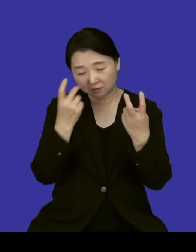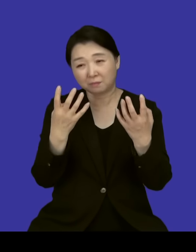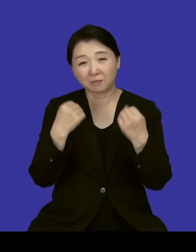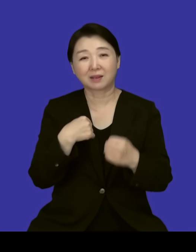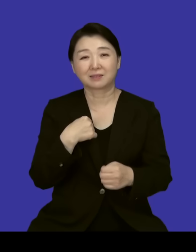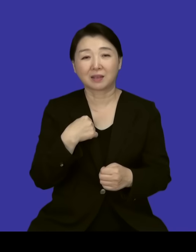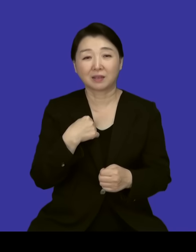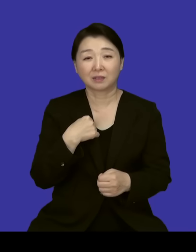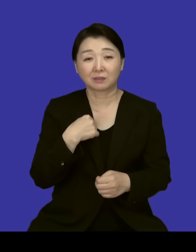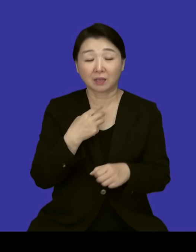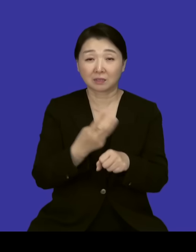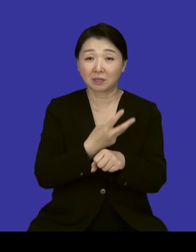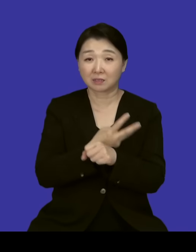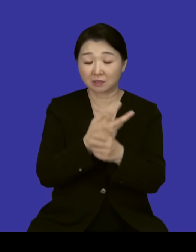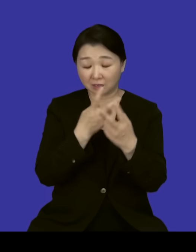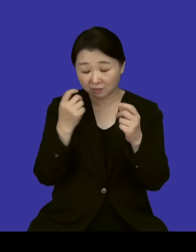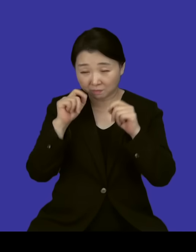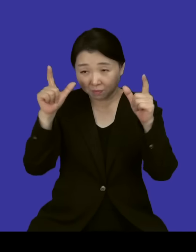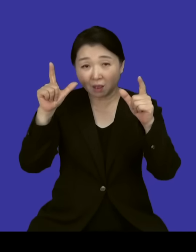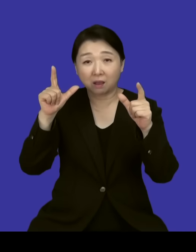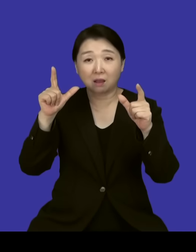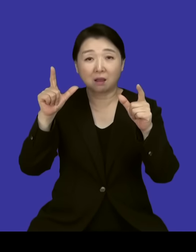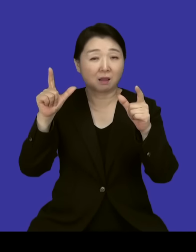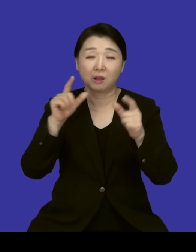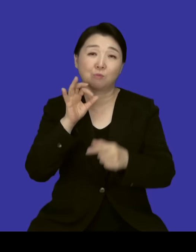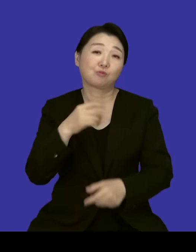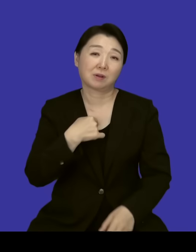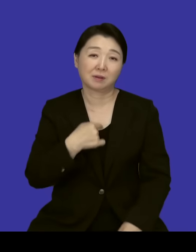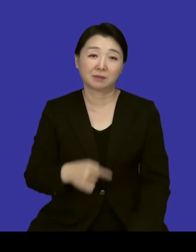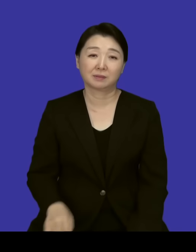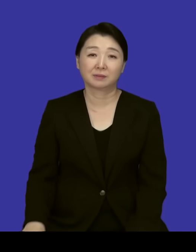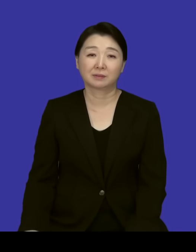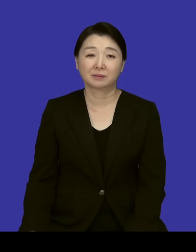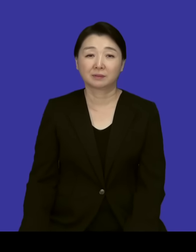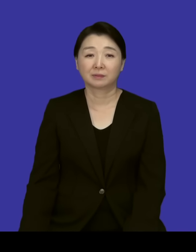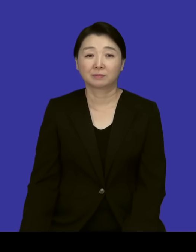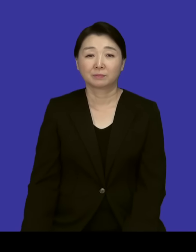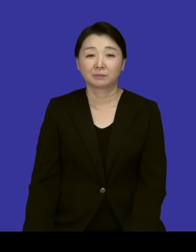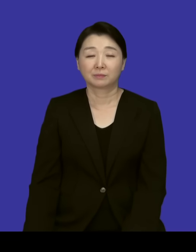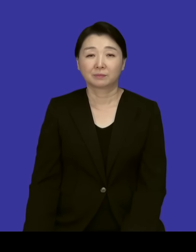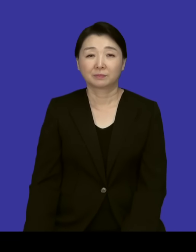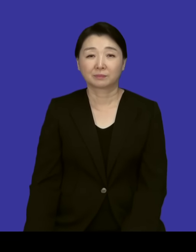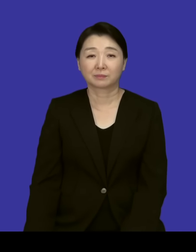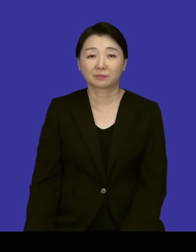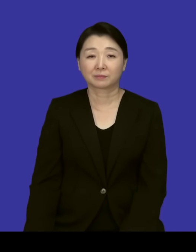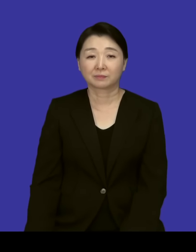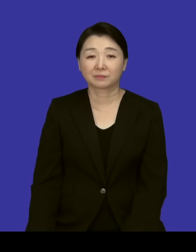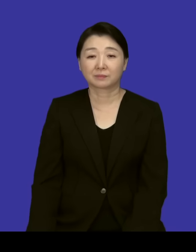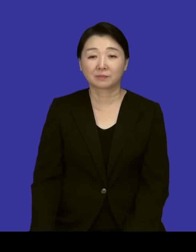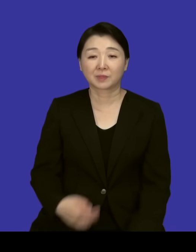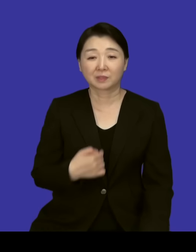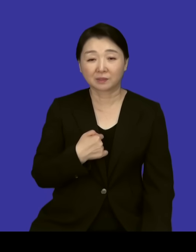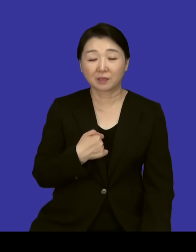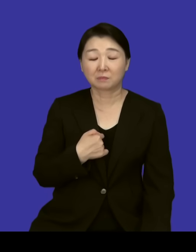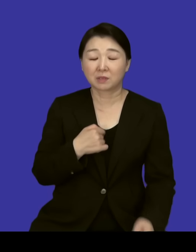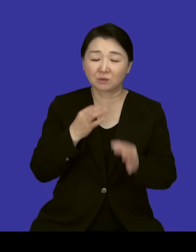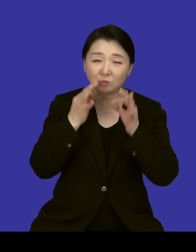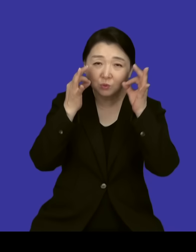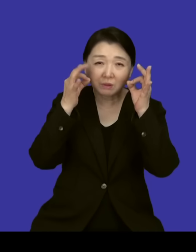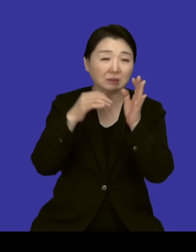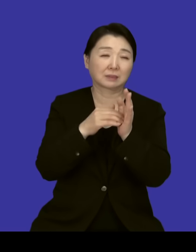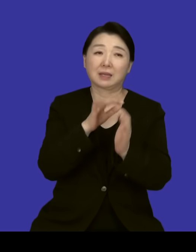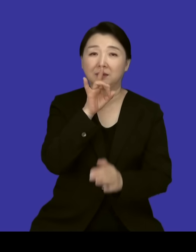제가 한 3시간 자고 그렇게 잠 깨는 거는 있을 수 없다라고 봤었는데 네. 뭔가를 뭐 저 나름대로 용어를 쓰는데 안